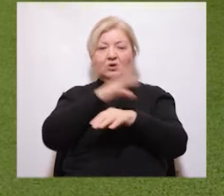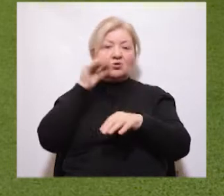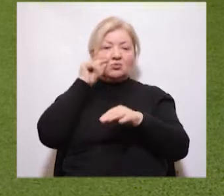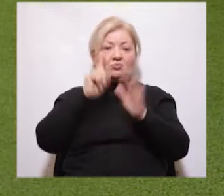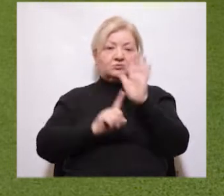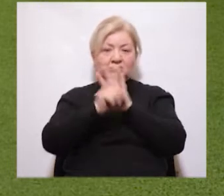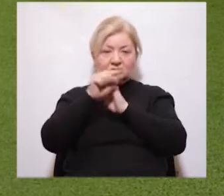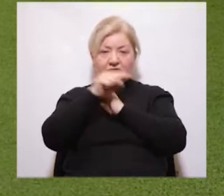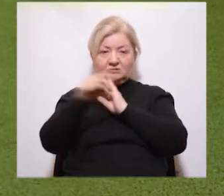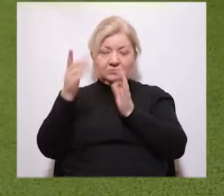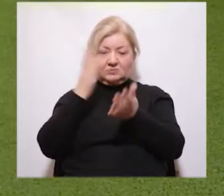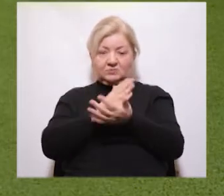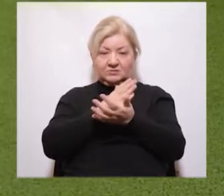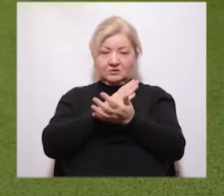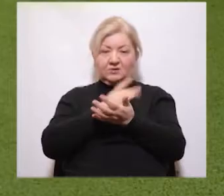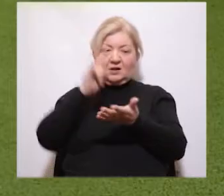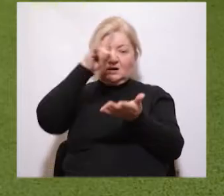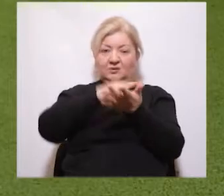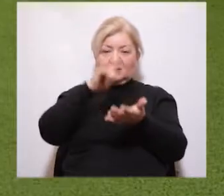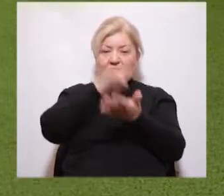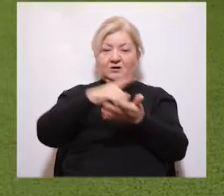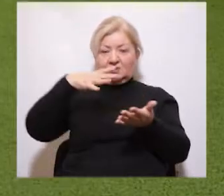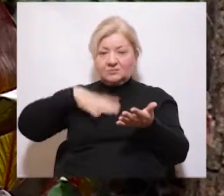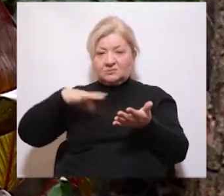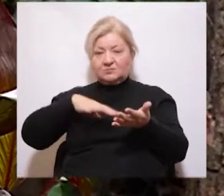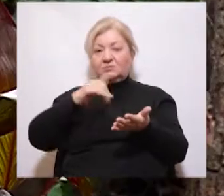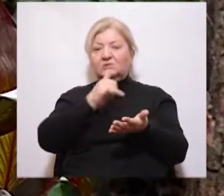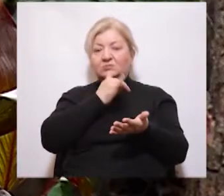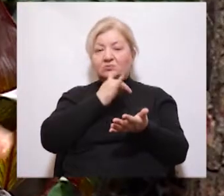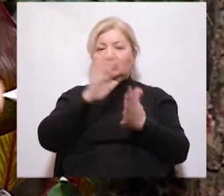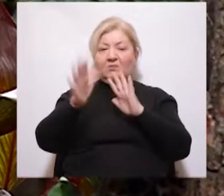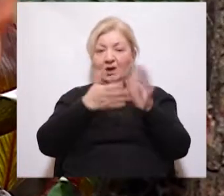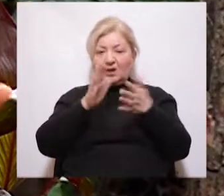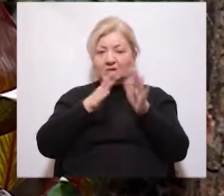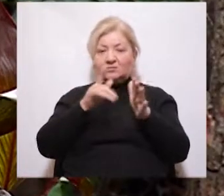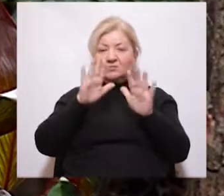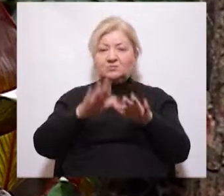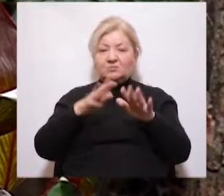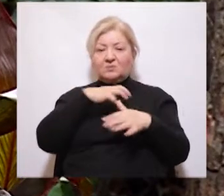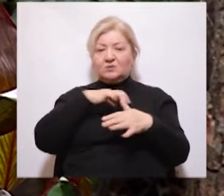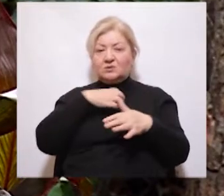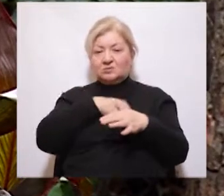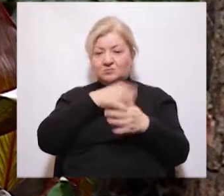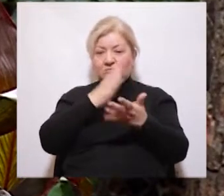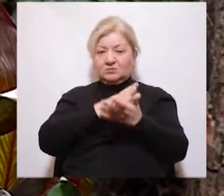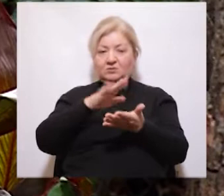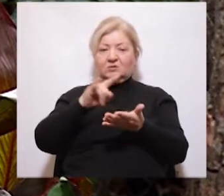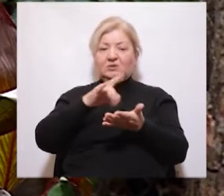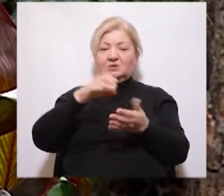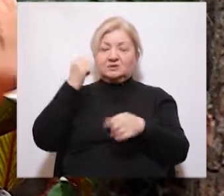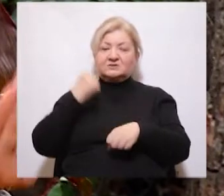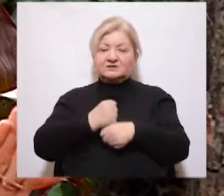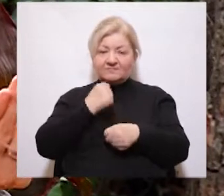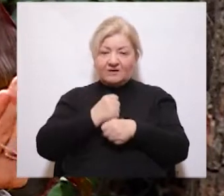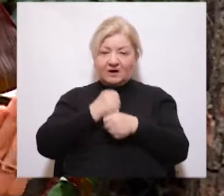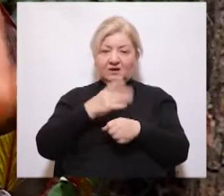პერიოდს უკავშირდება. საერთაშორისო პორტები, აეროპორტები არის თბილისში, ქუთაისში, ბათუმში, ადგილობრივი მნიშვნელობის აეროპორტები